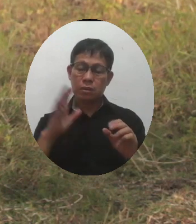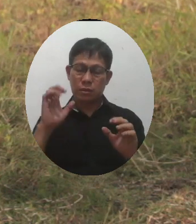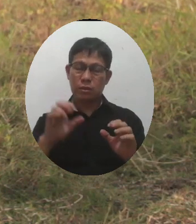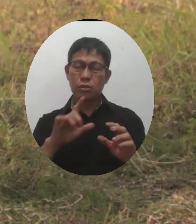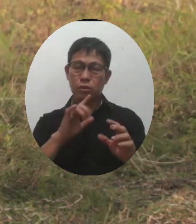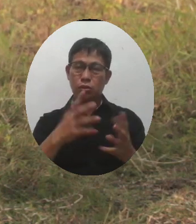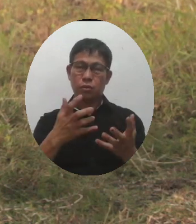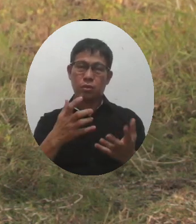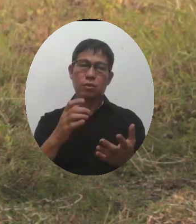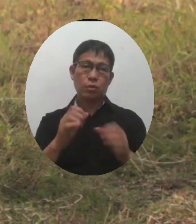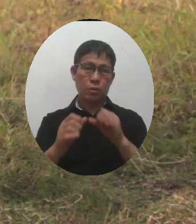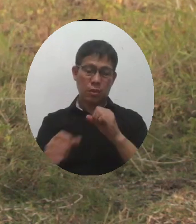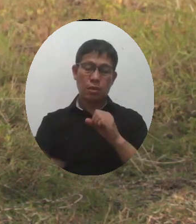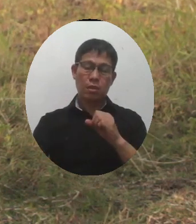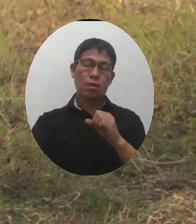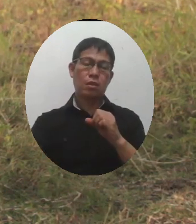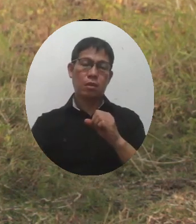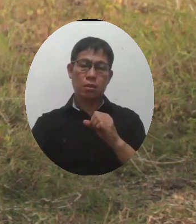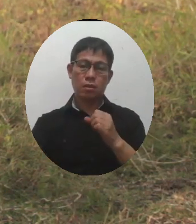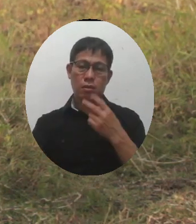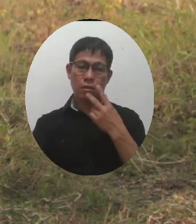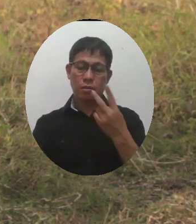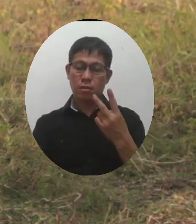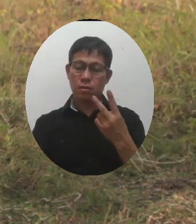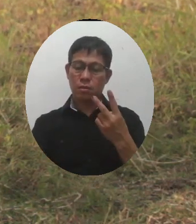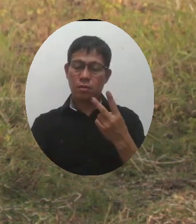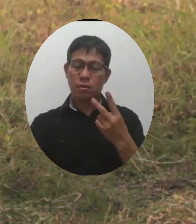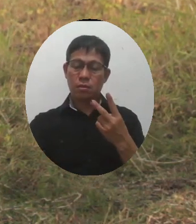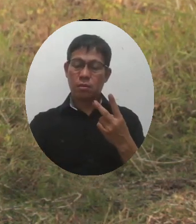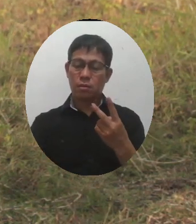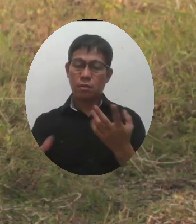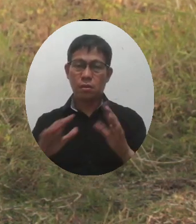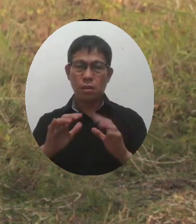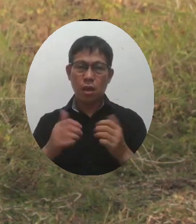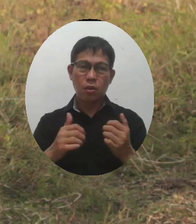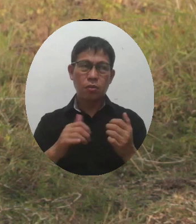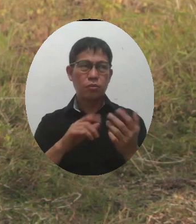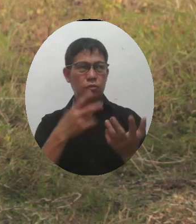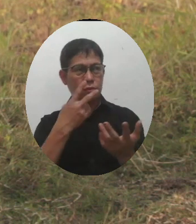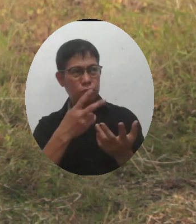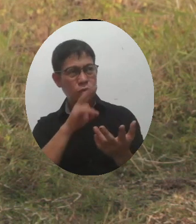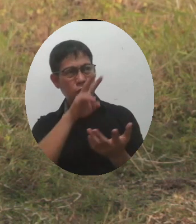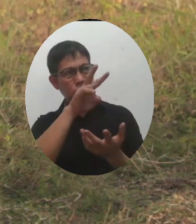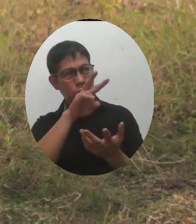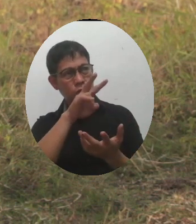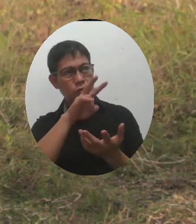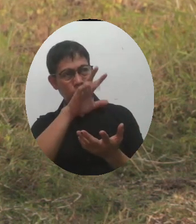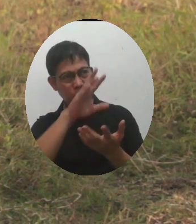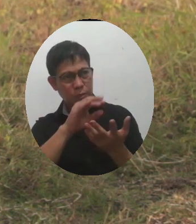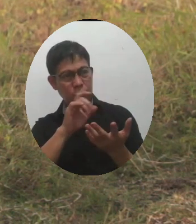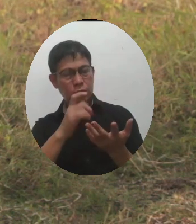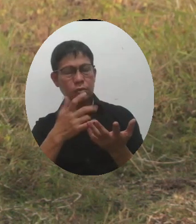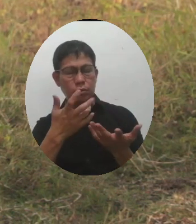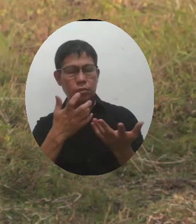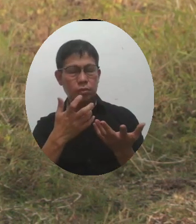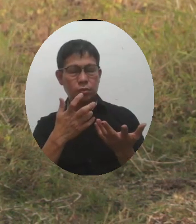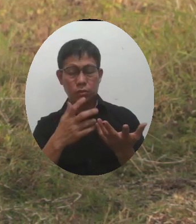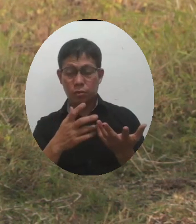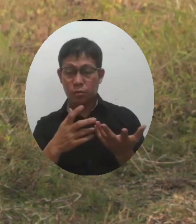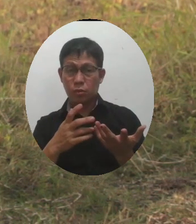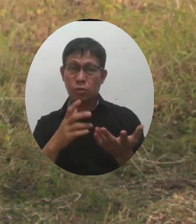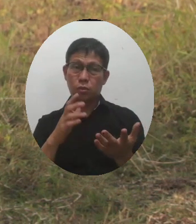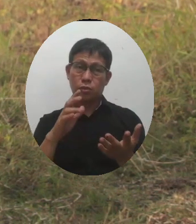kumanta. Kitang-kita ko po yung kung paano niya ginagaya yung mga napapanood niya. Kumanta,